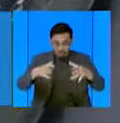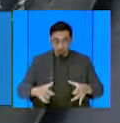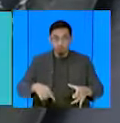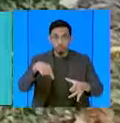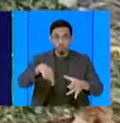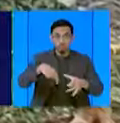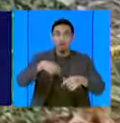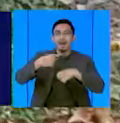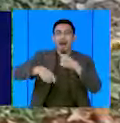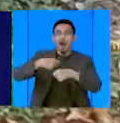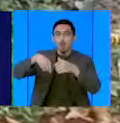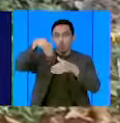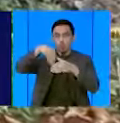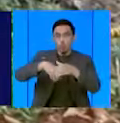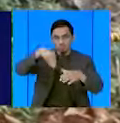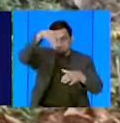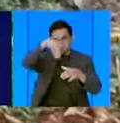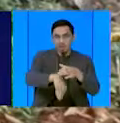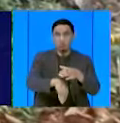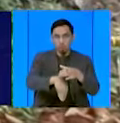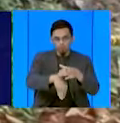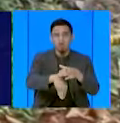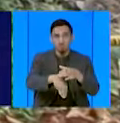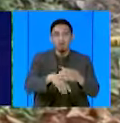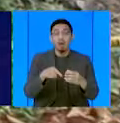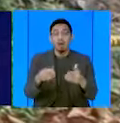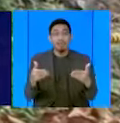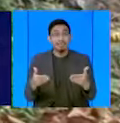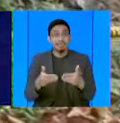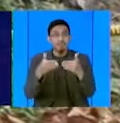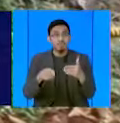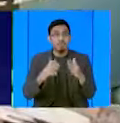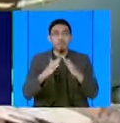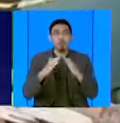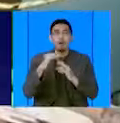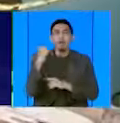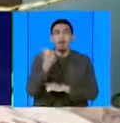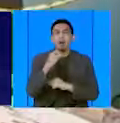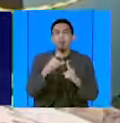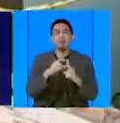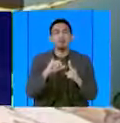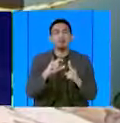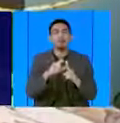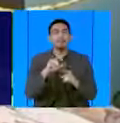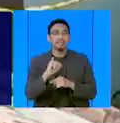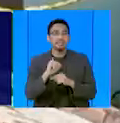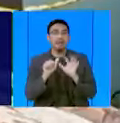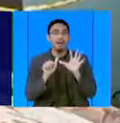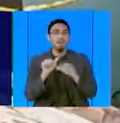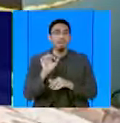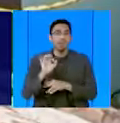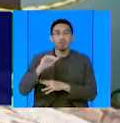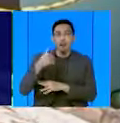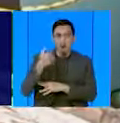karung. Lokasi temuan jasad berada di rumah pelaku Didi berusia 61 tahun, tetangga yang tinggal